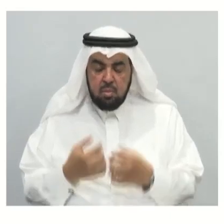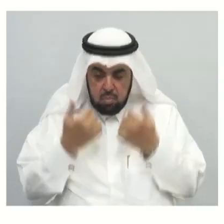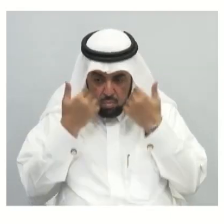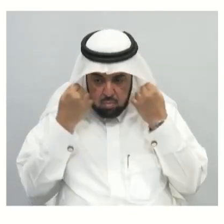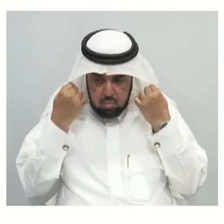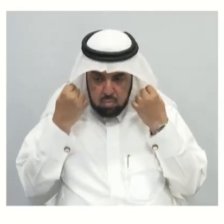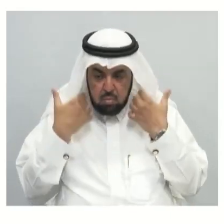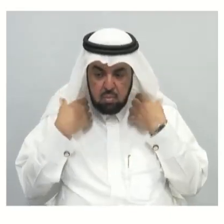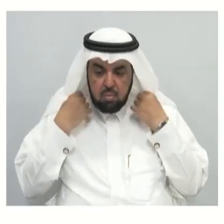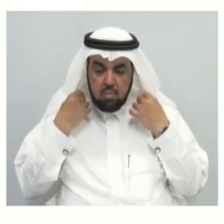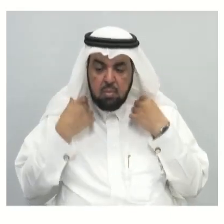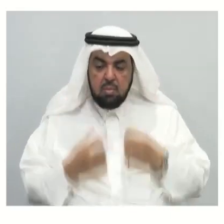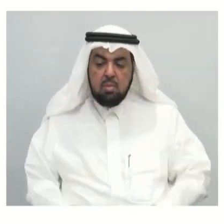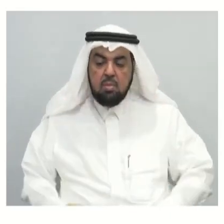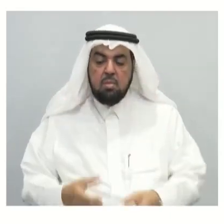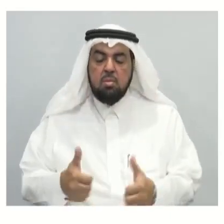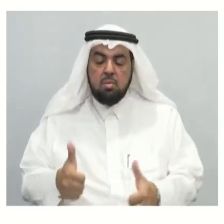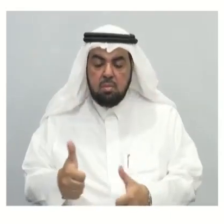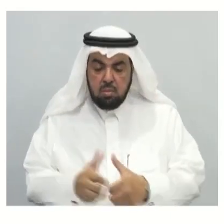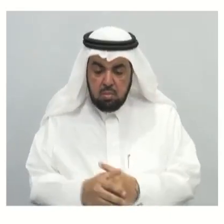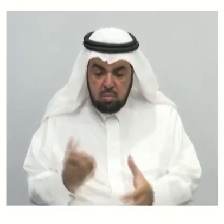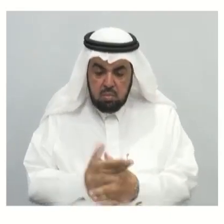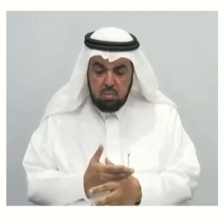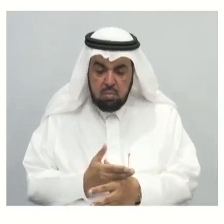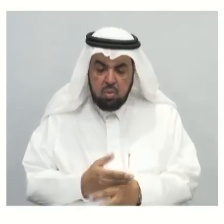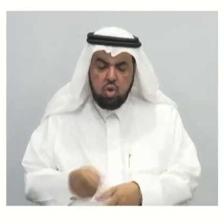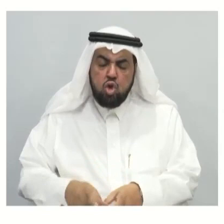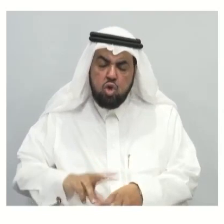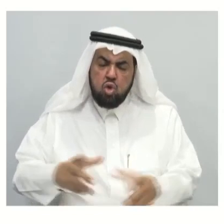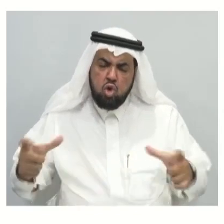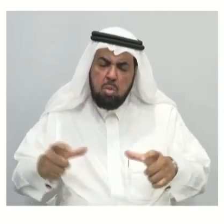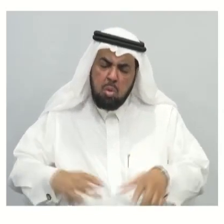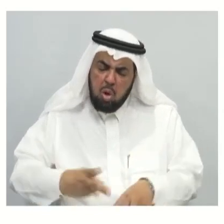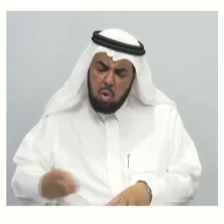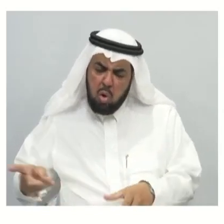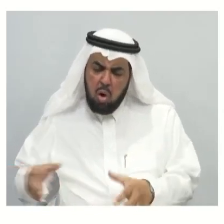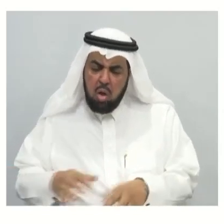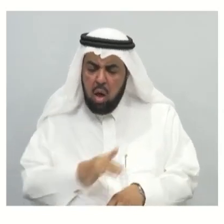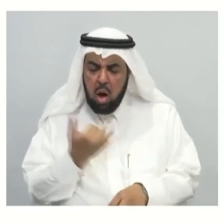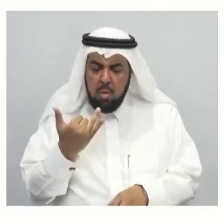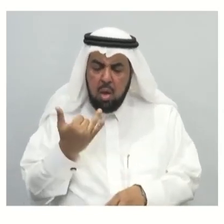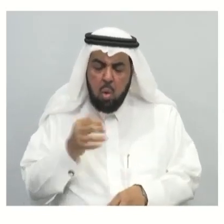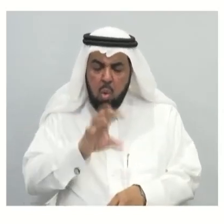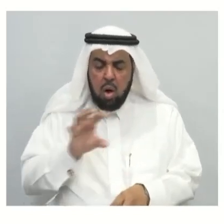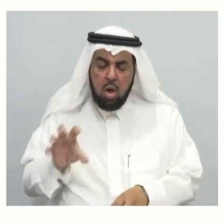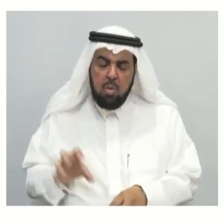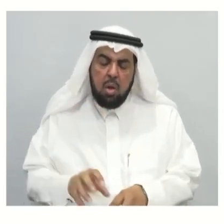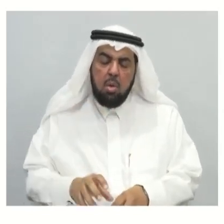عربي واحد احسنتم بسبب جمله متغيرات عربيه